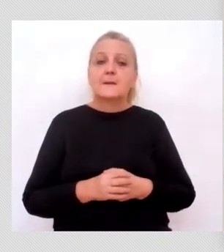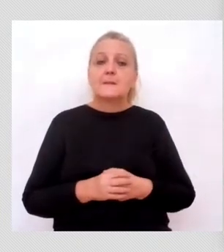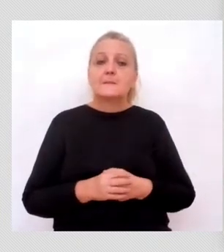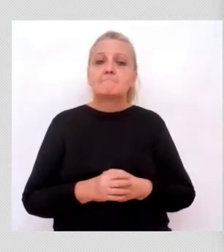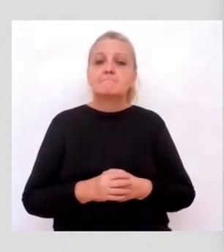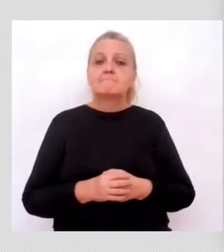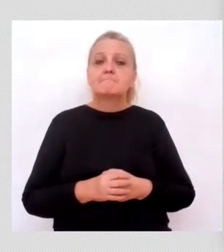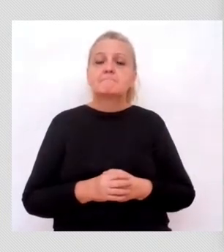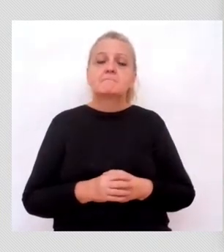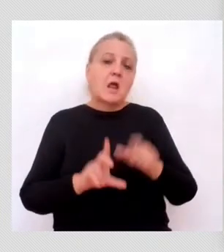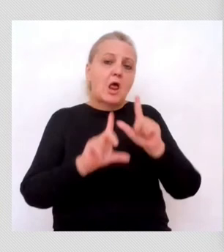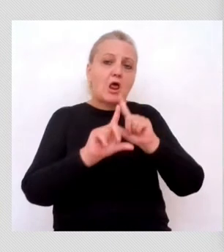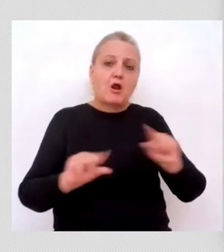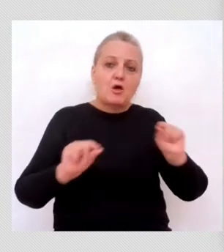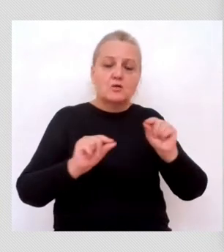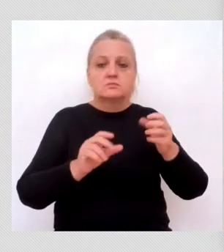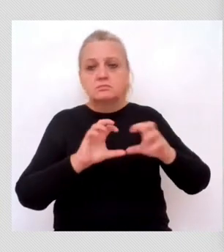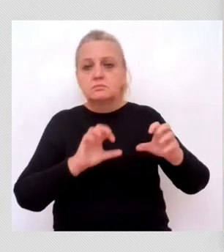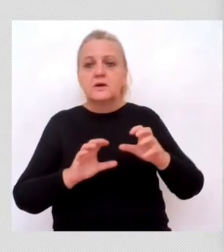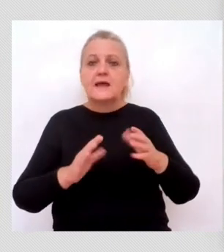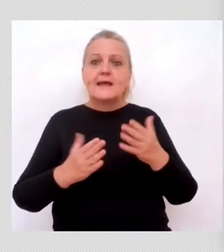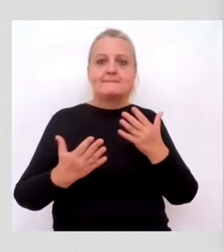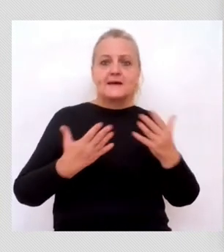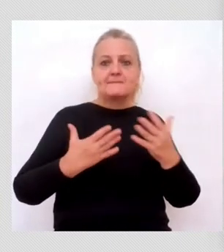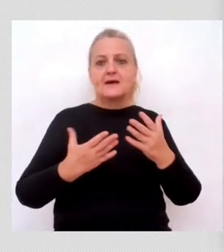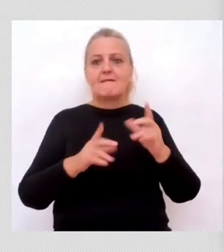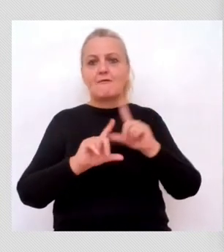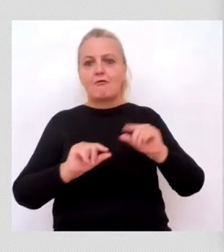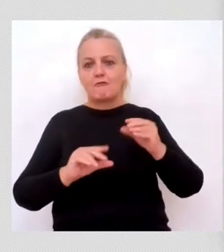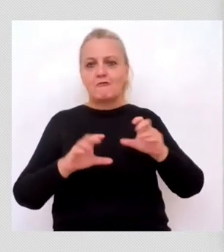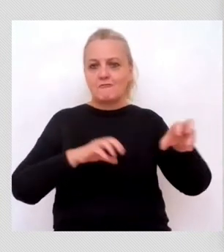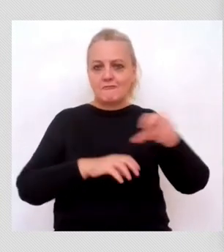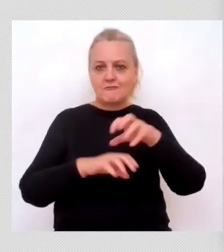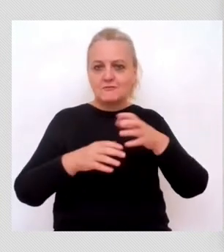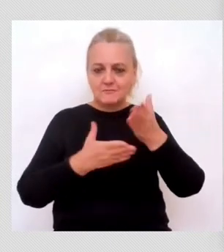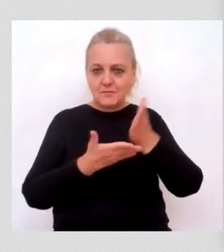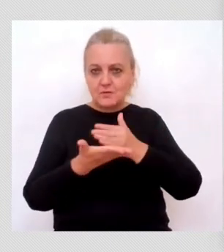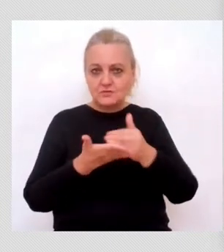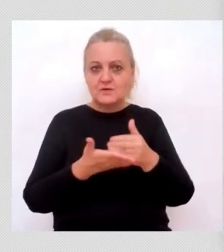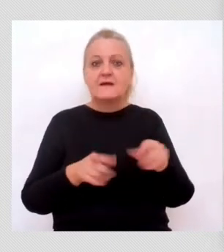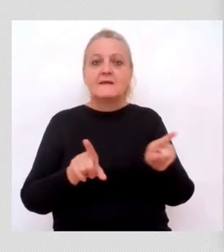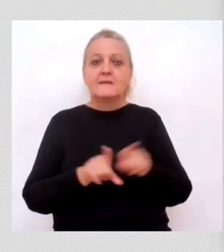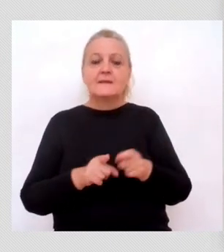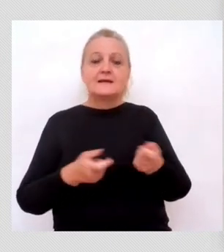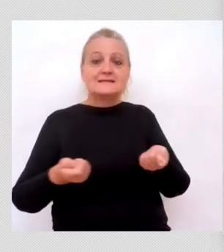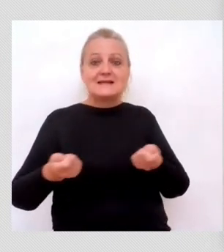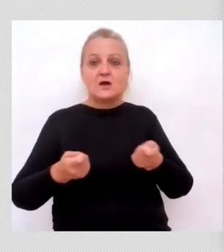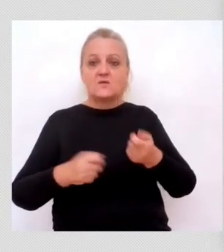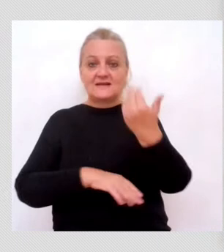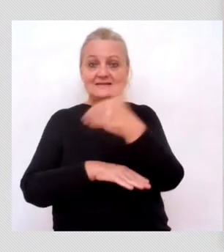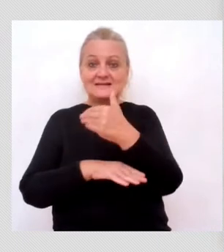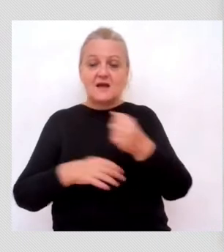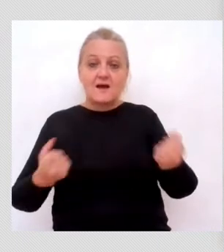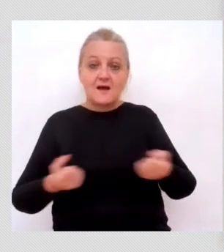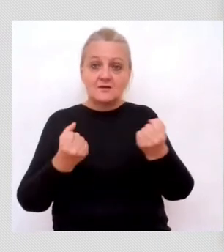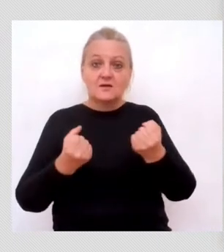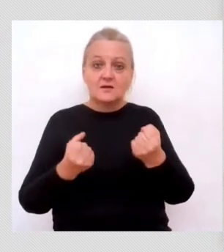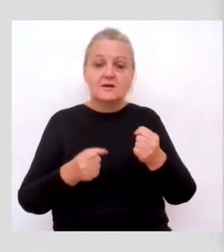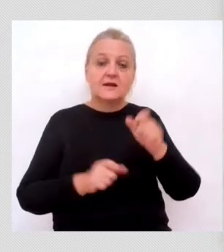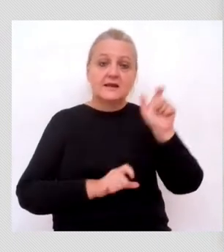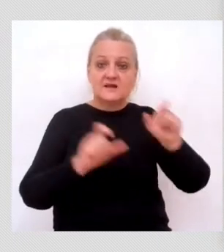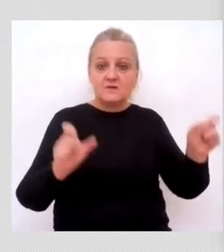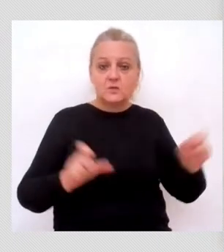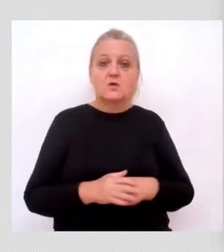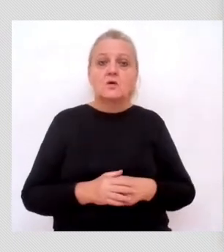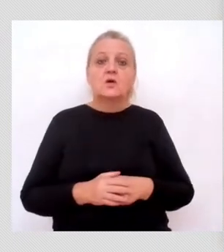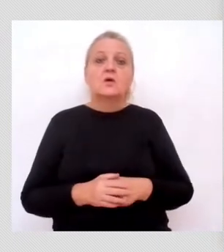realnie spontanicznie, pozorne spontanicznie i sterowane z zewnątrz aktywności indywidualne. To